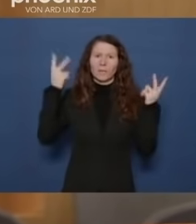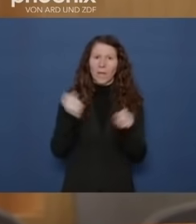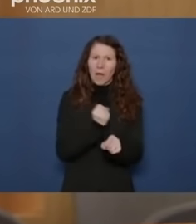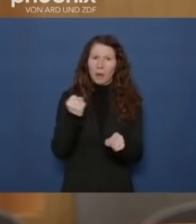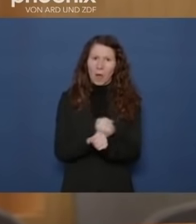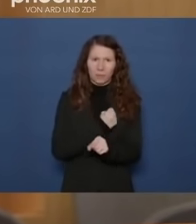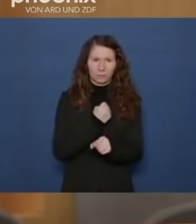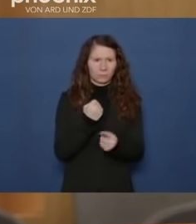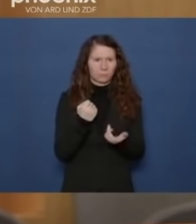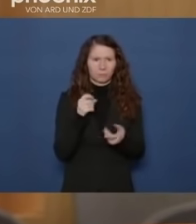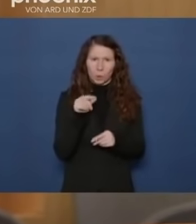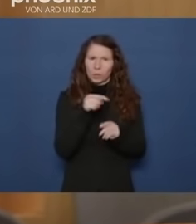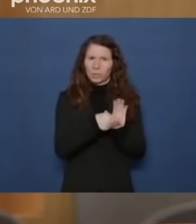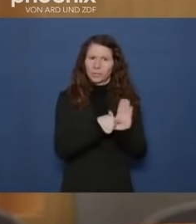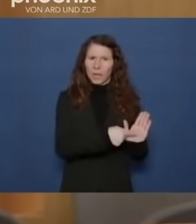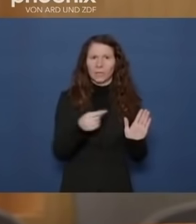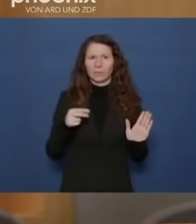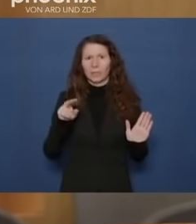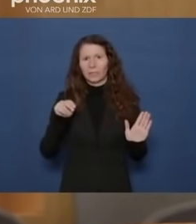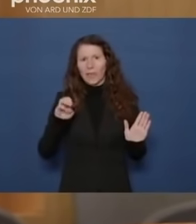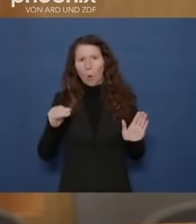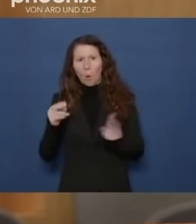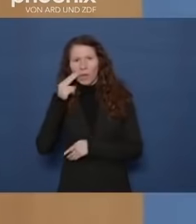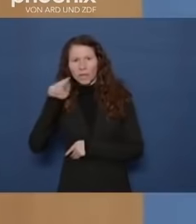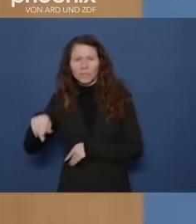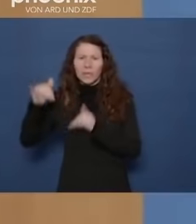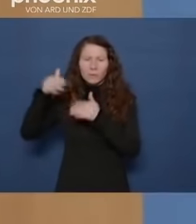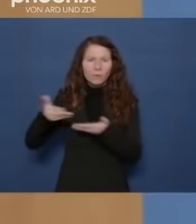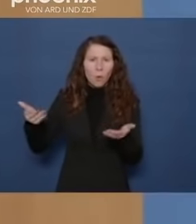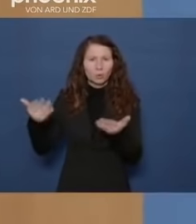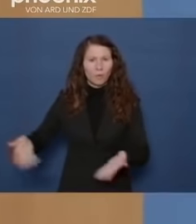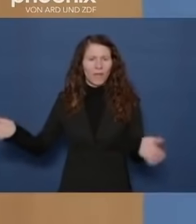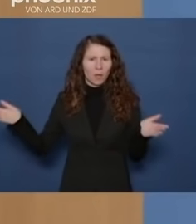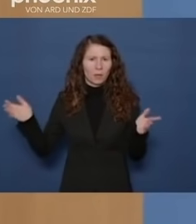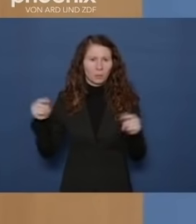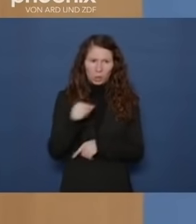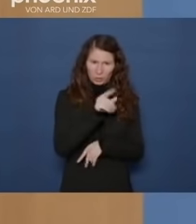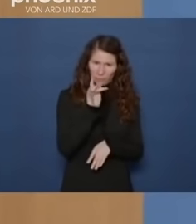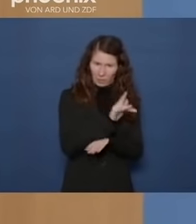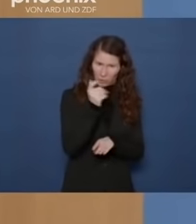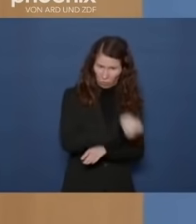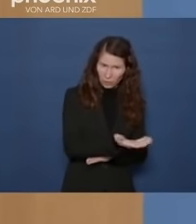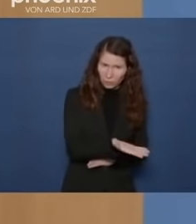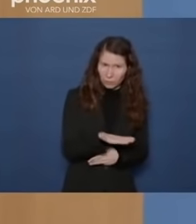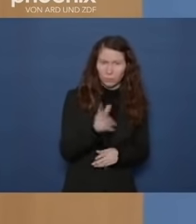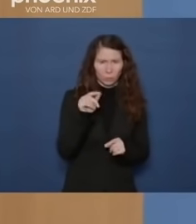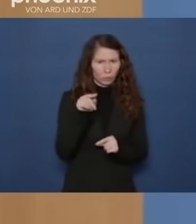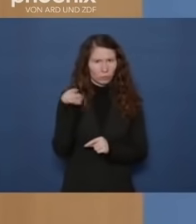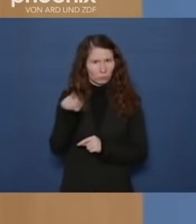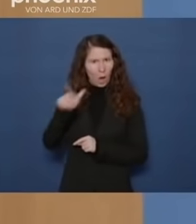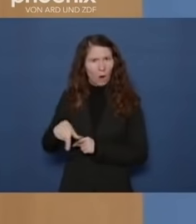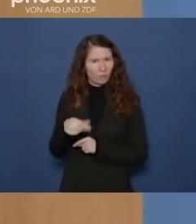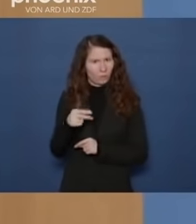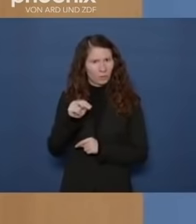aufzeigen, wo Neonazis leben und so weiter und so fort. Also schützen Sie denn auch die